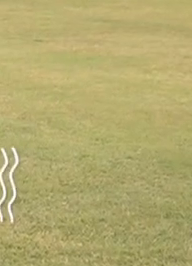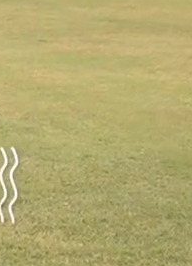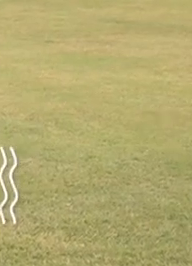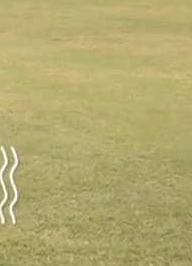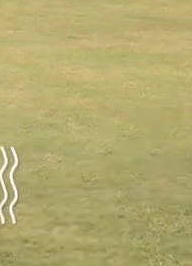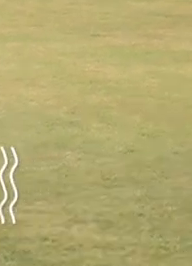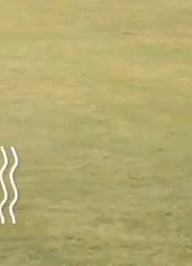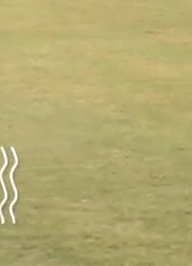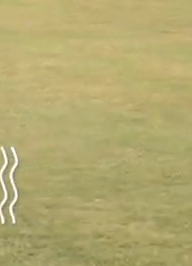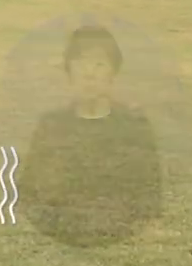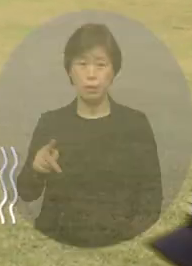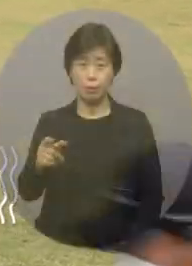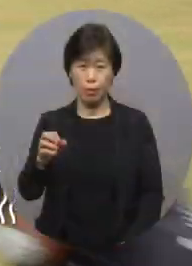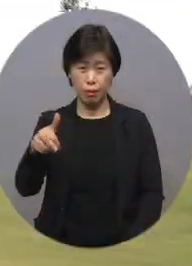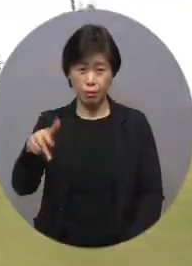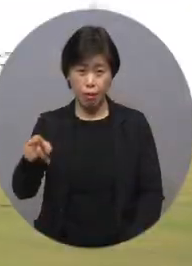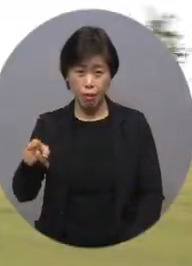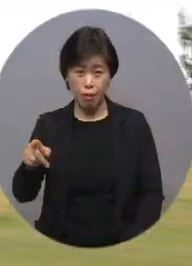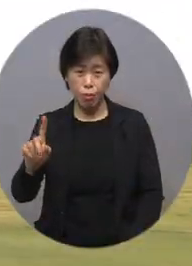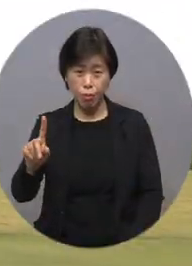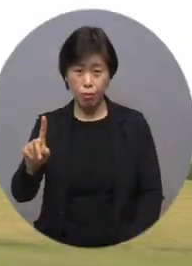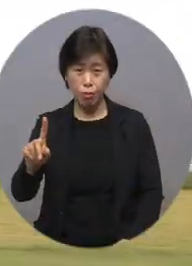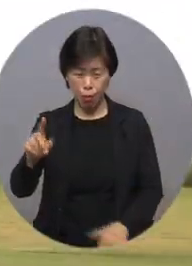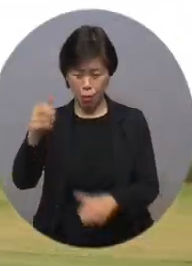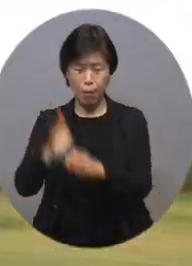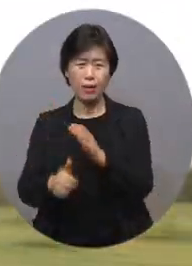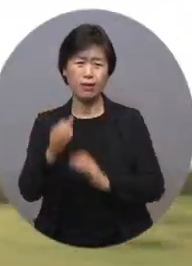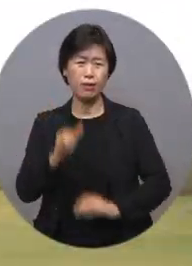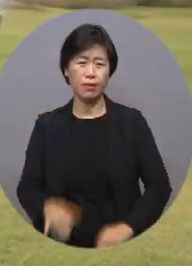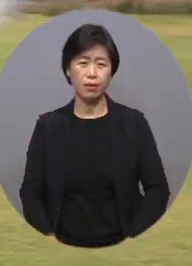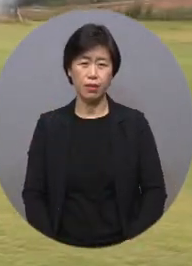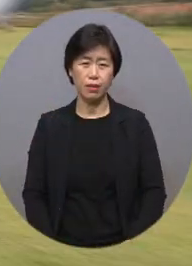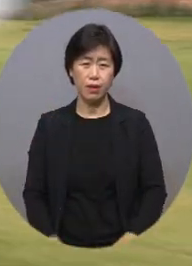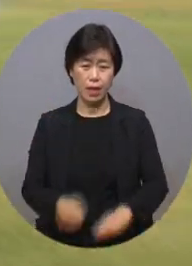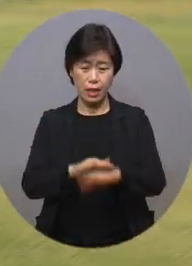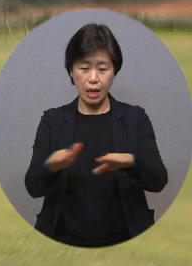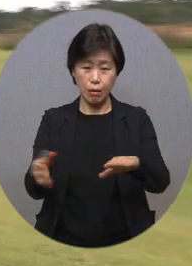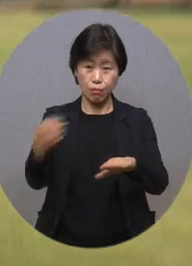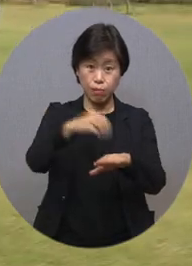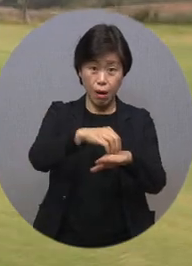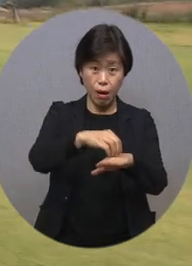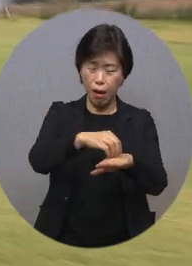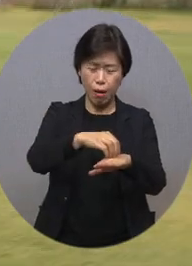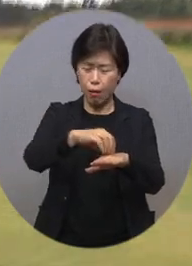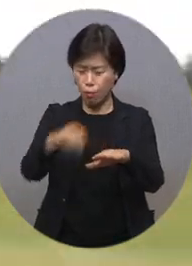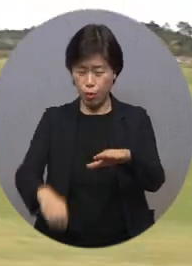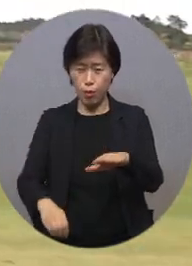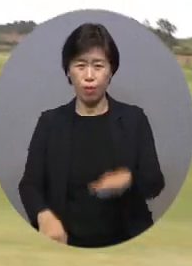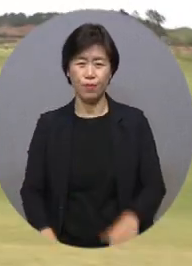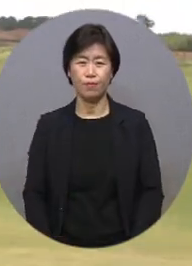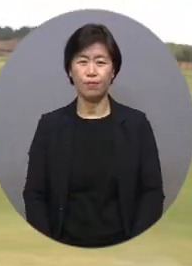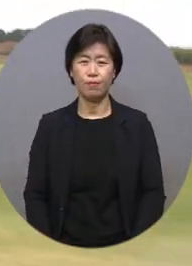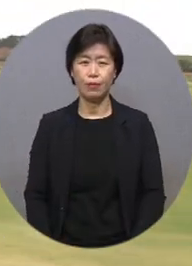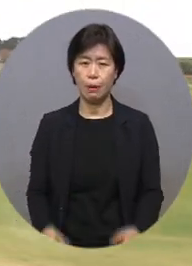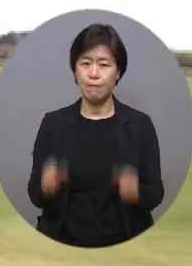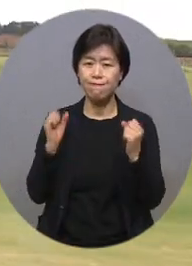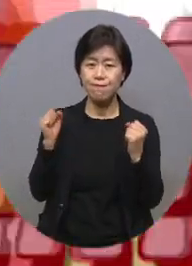벙커 가지 마라. 벙커다. 오냐? 어디로 벙커 빠졌어? 벙커. 오냐? 벙커에 빠졌어. 벙커. 오케이. 벙커.